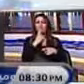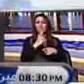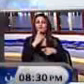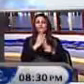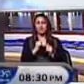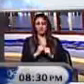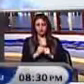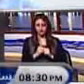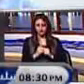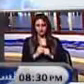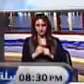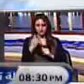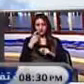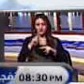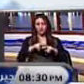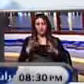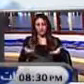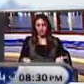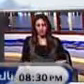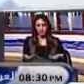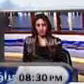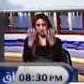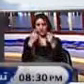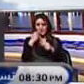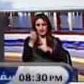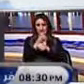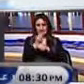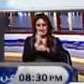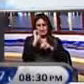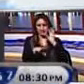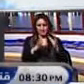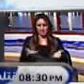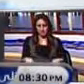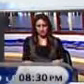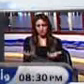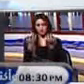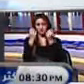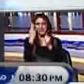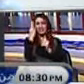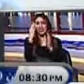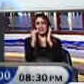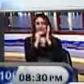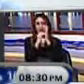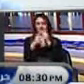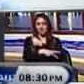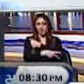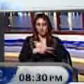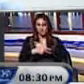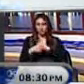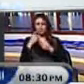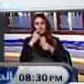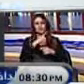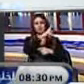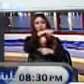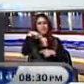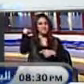احنا عندنا جرار بيلم المخلفات من البيوت ثلاث ايام في الاسبوع وبيوديها المقلب بتاع